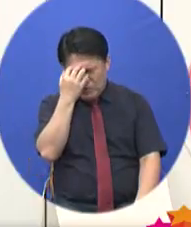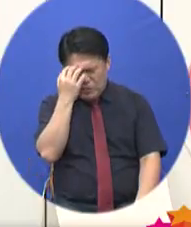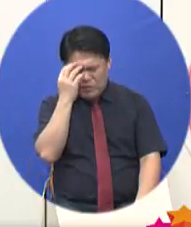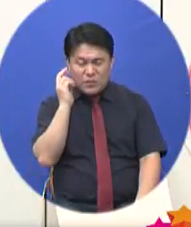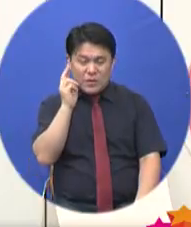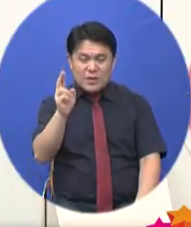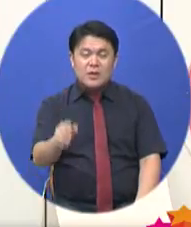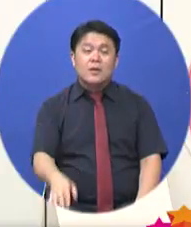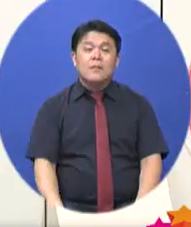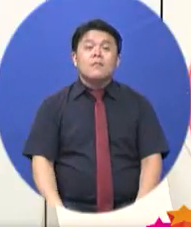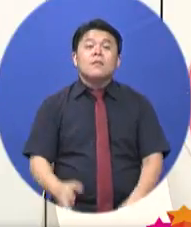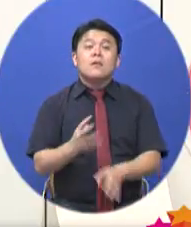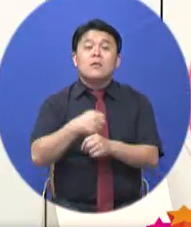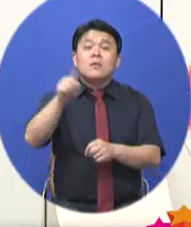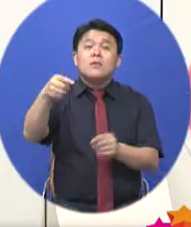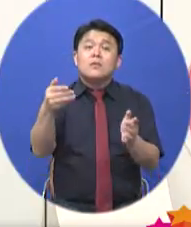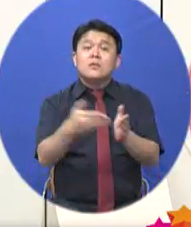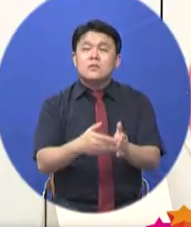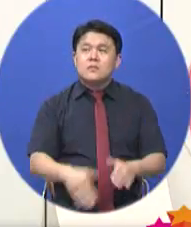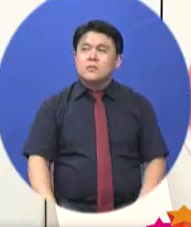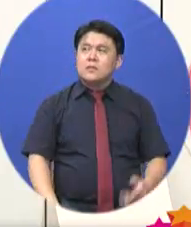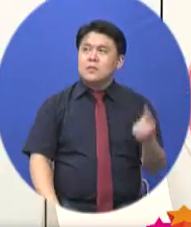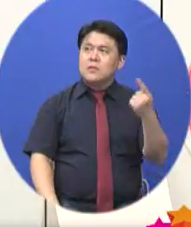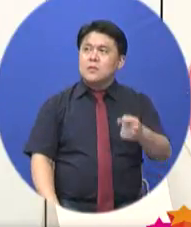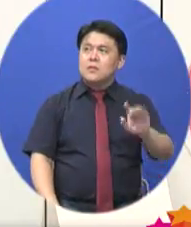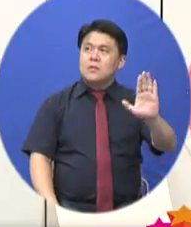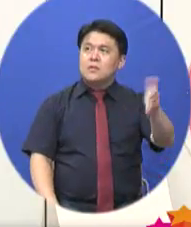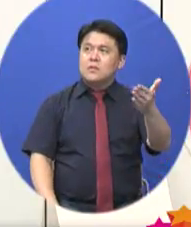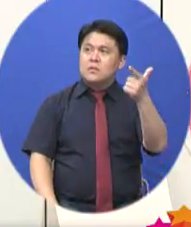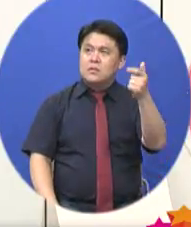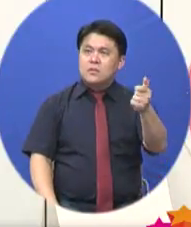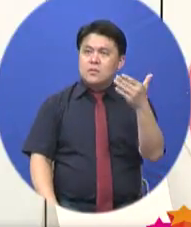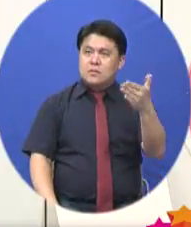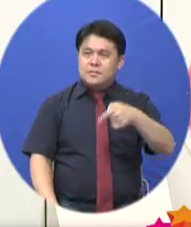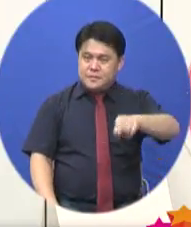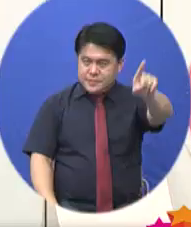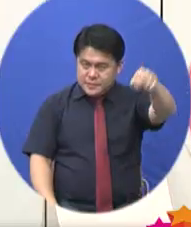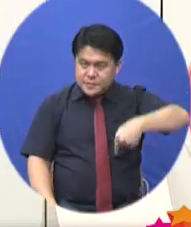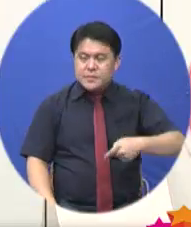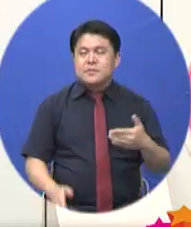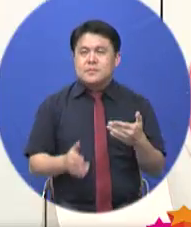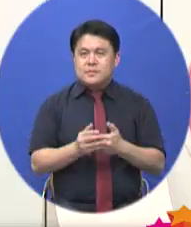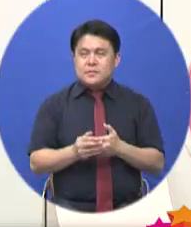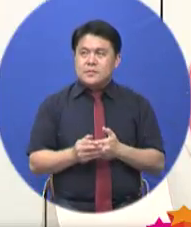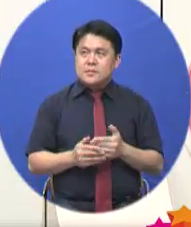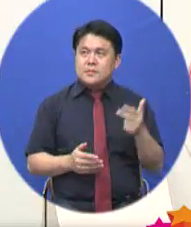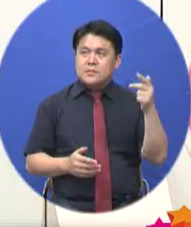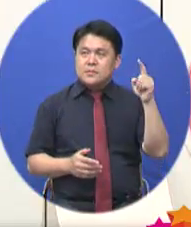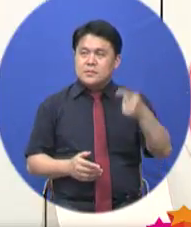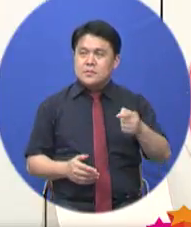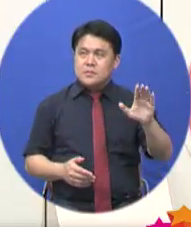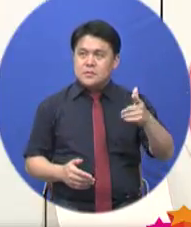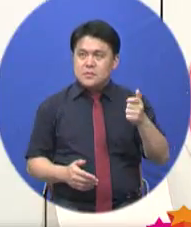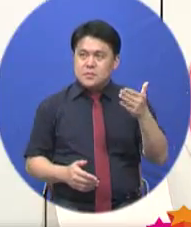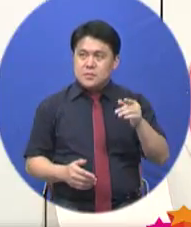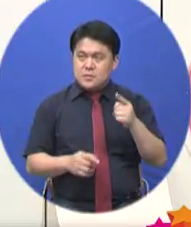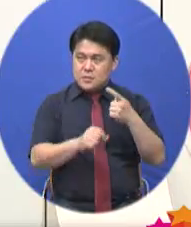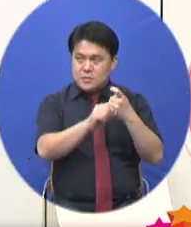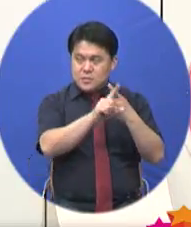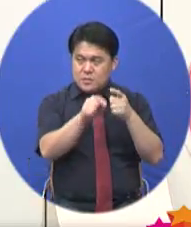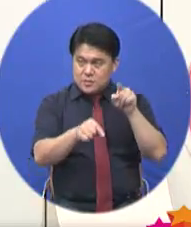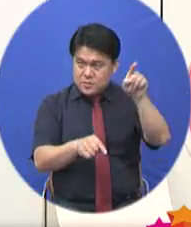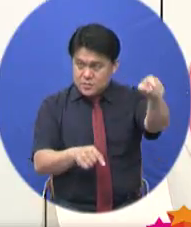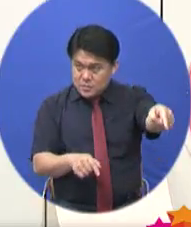년도에 가셨었어요? 제가 69년도에. 네, 네. 갔다가 70년도, 69년도 11월 달에